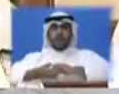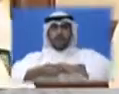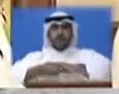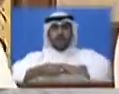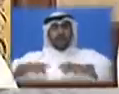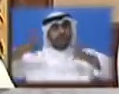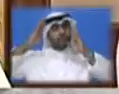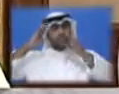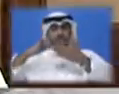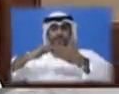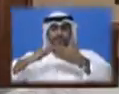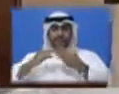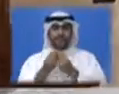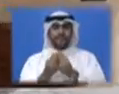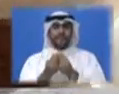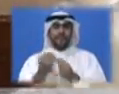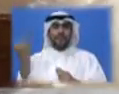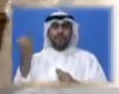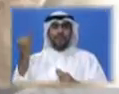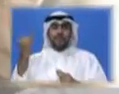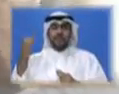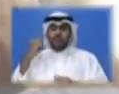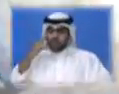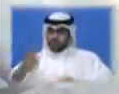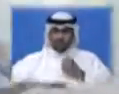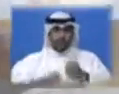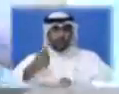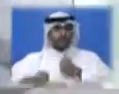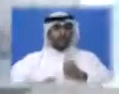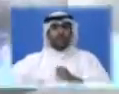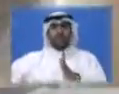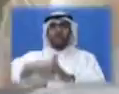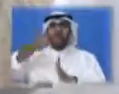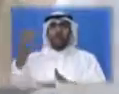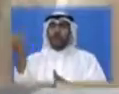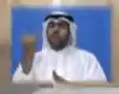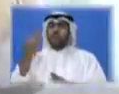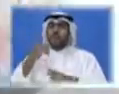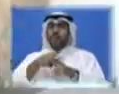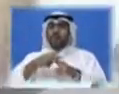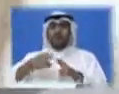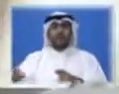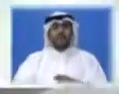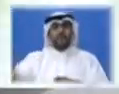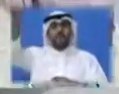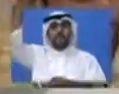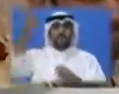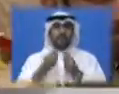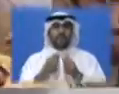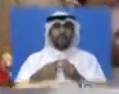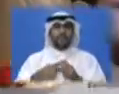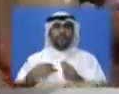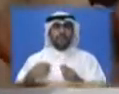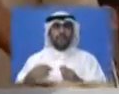أيضا، ما شكل له دافعا لبذل المزيد من الجهد ليرفع اسم الكويت عاليا بما حققه